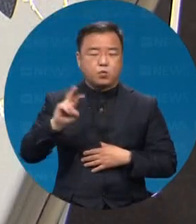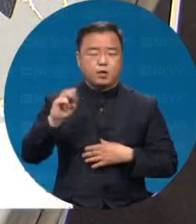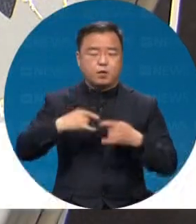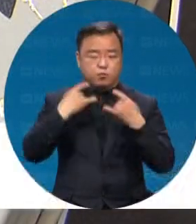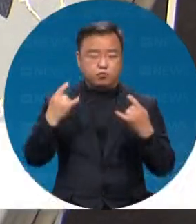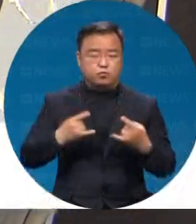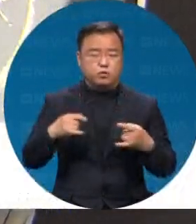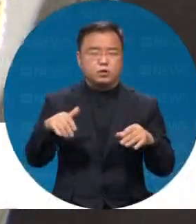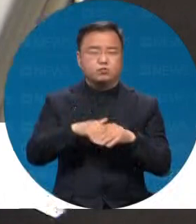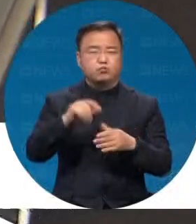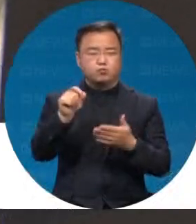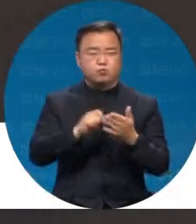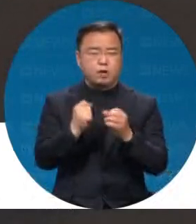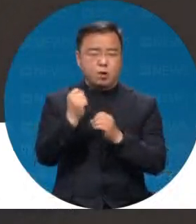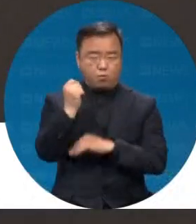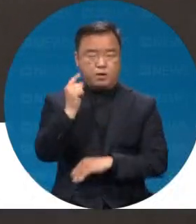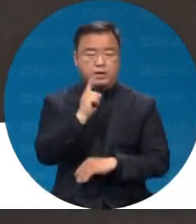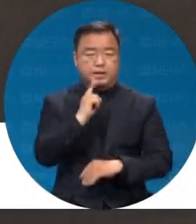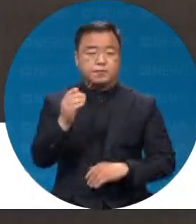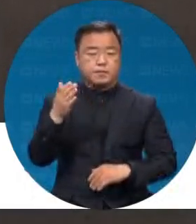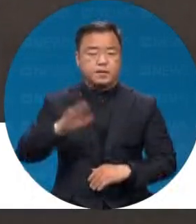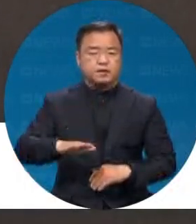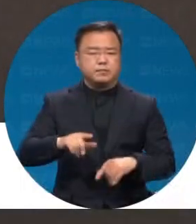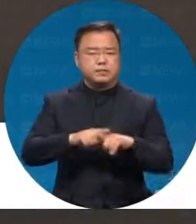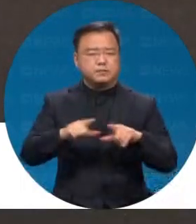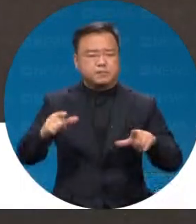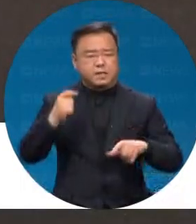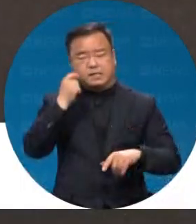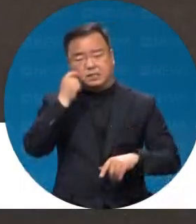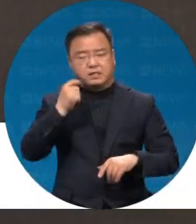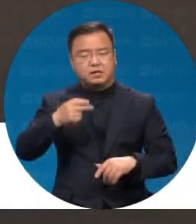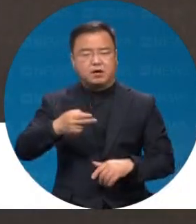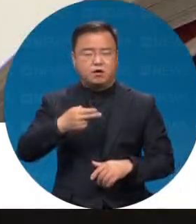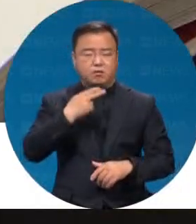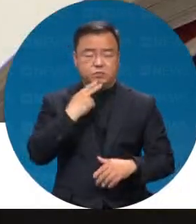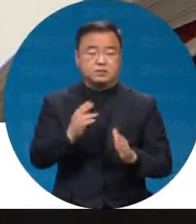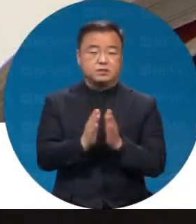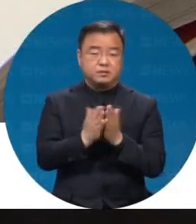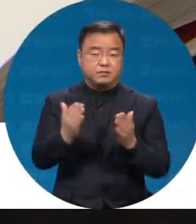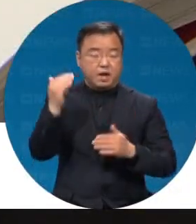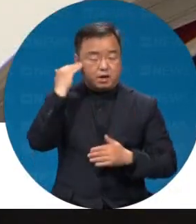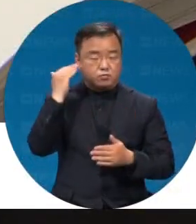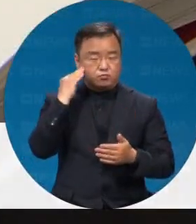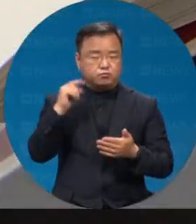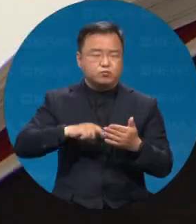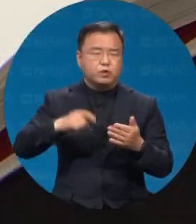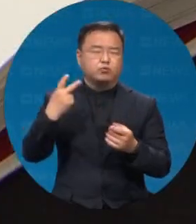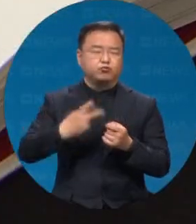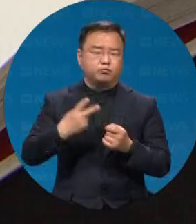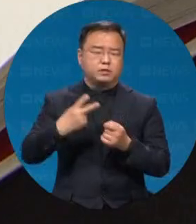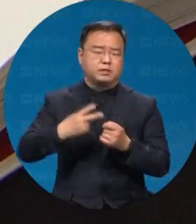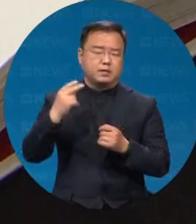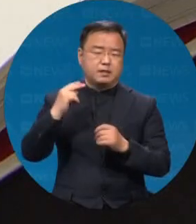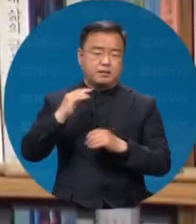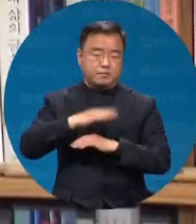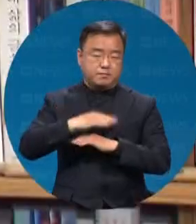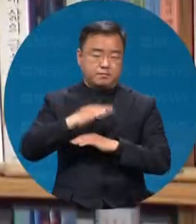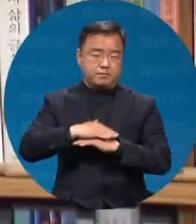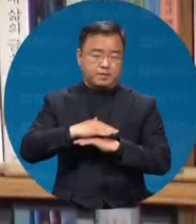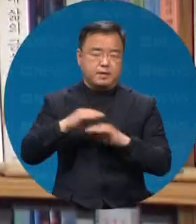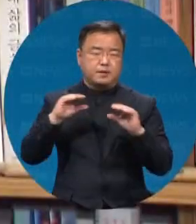굽히는 중요한 책이지만 대중성이 없는 고전 이다보니 국내에선 두 차례나 절판 됐던 책입니다